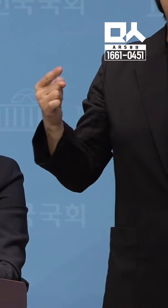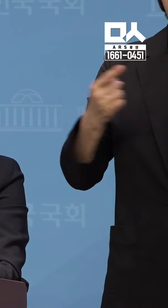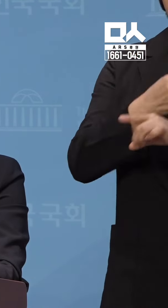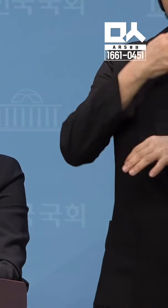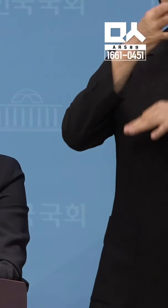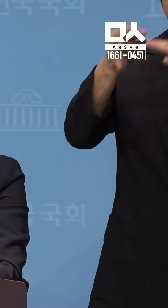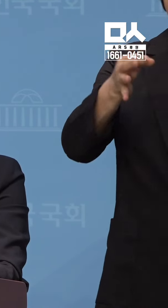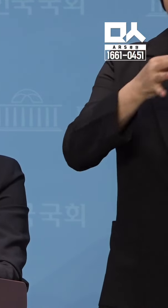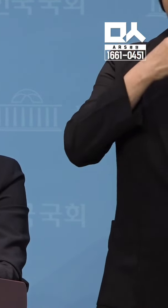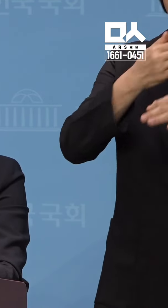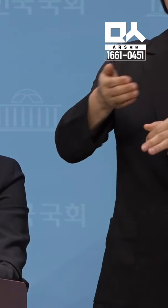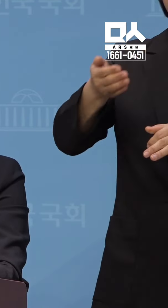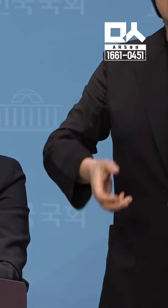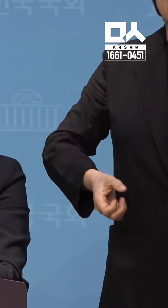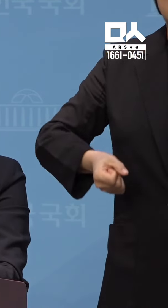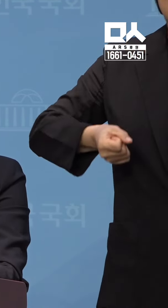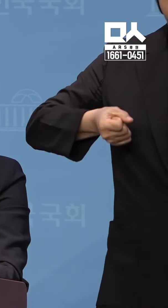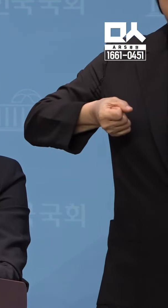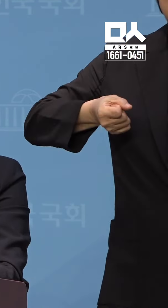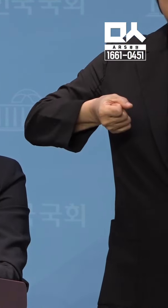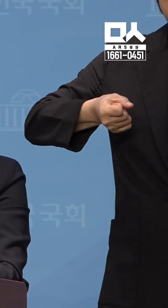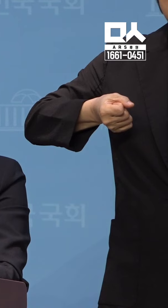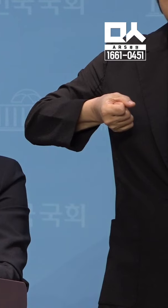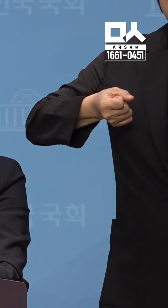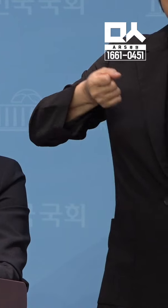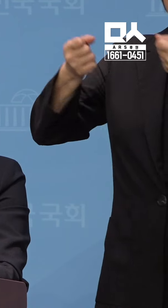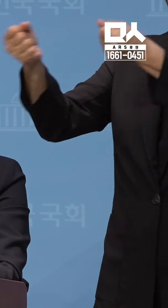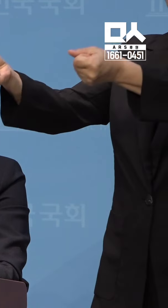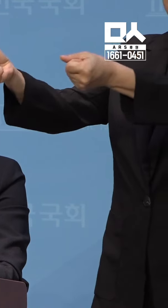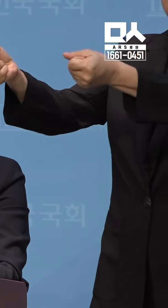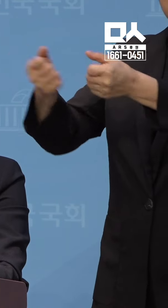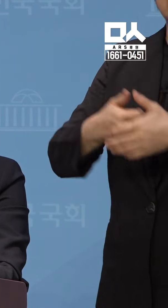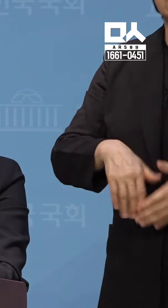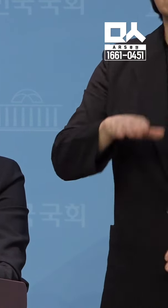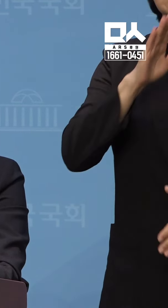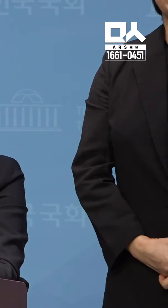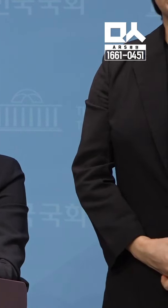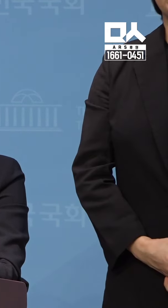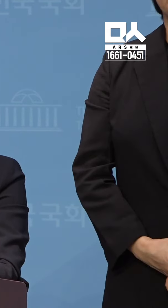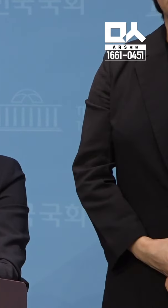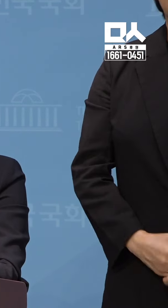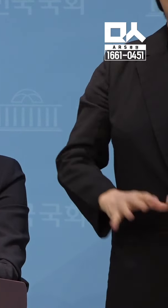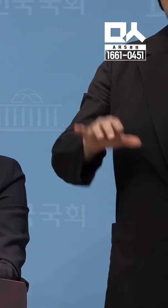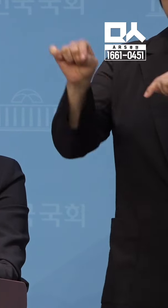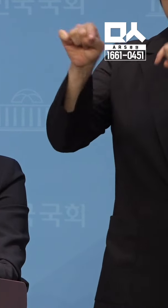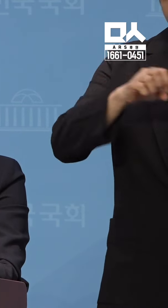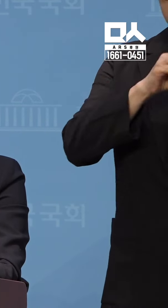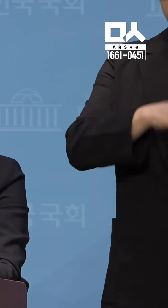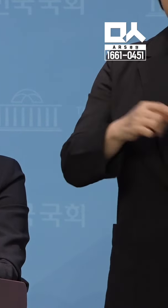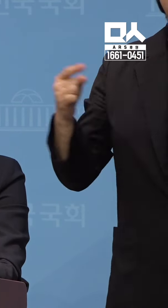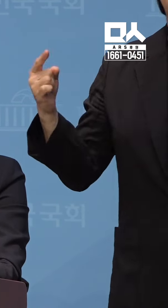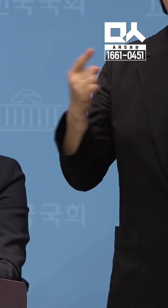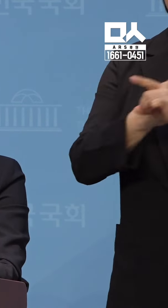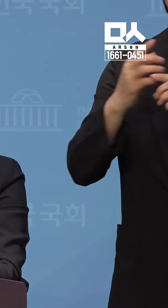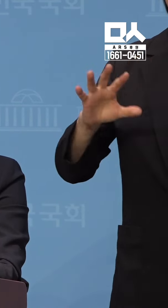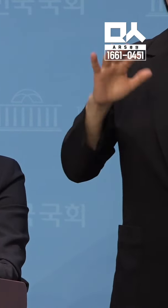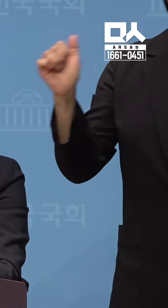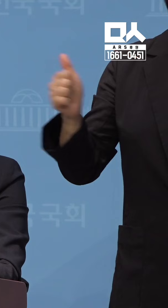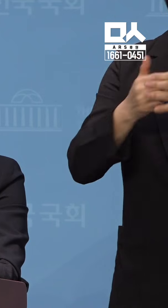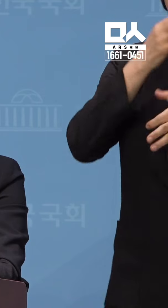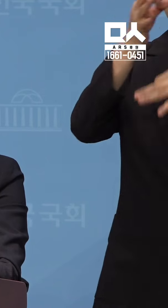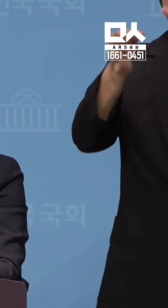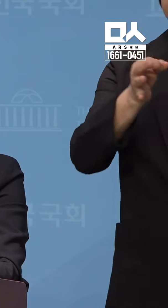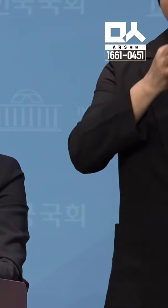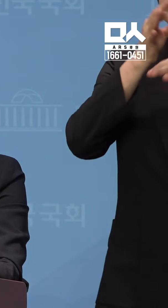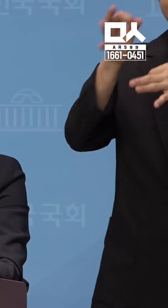외치자 입을 틀어막고 사지를 들어 끌어낸 것이 진실입니다. 국정기조를 바꿔야 한다는 국회의원의